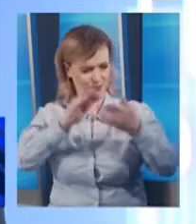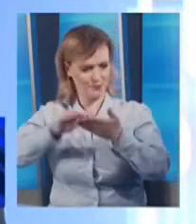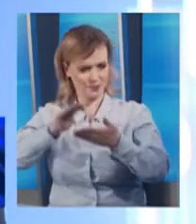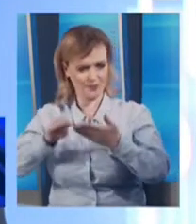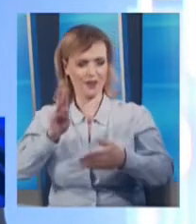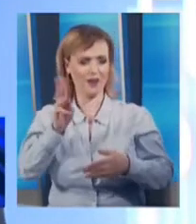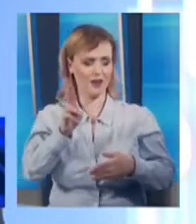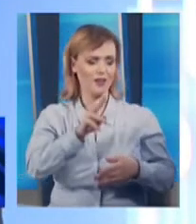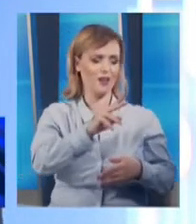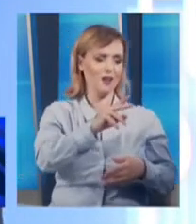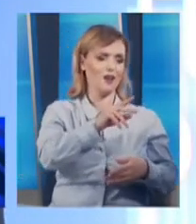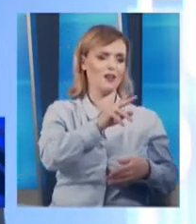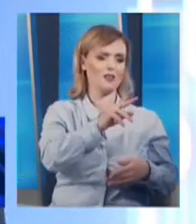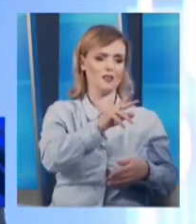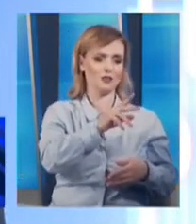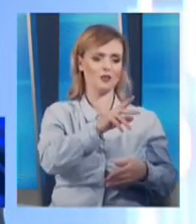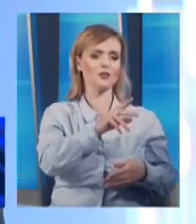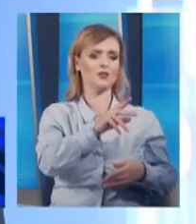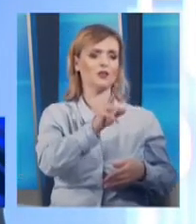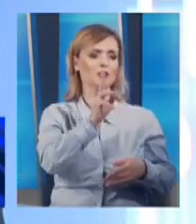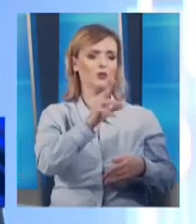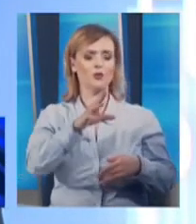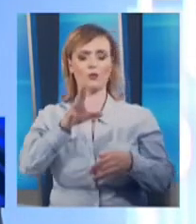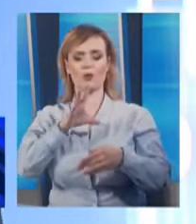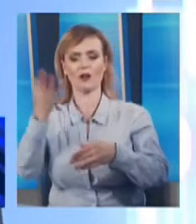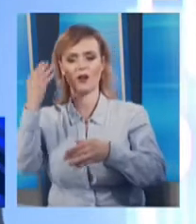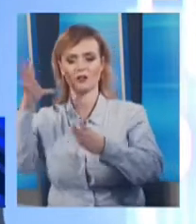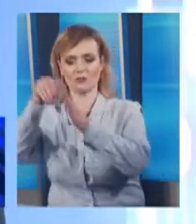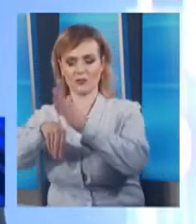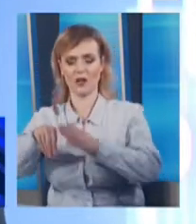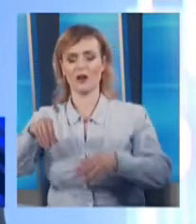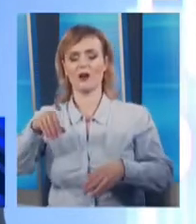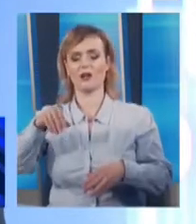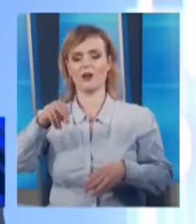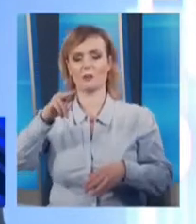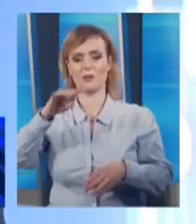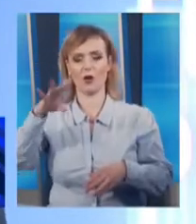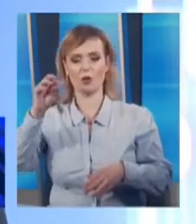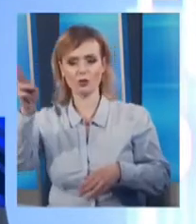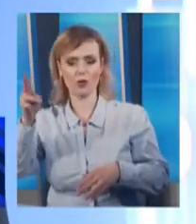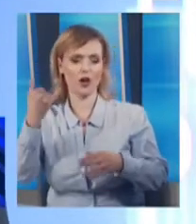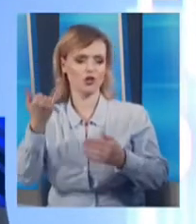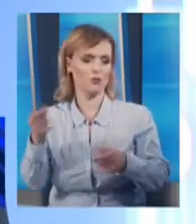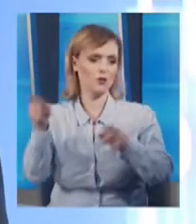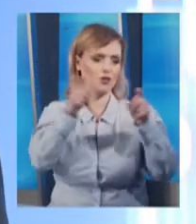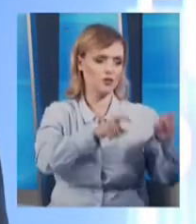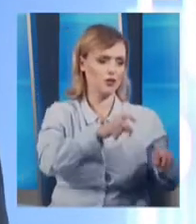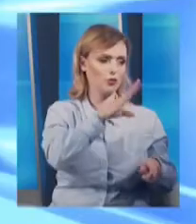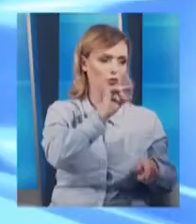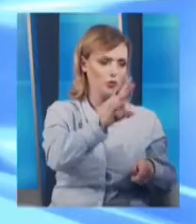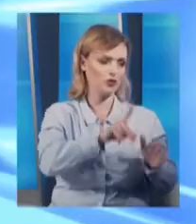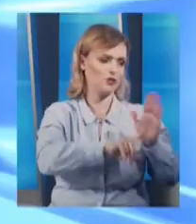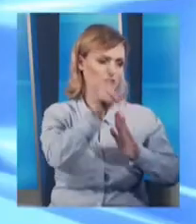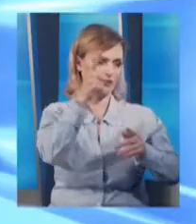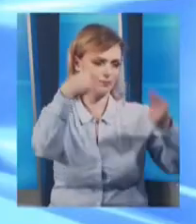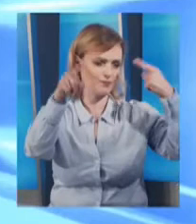lui Plahotniuc, acum lucrează în tabăra lui Dodon, nu contează, contează mesajul de unitate pe dreapta. Mulțumesc foarte